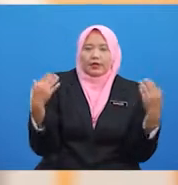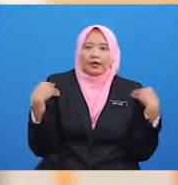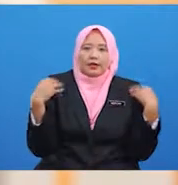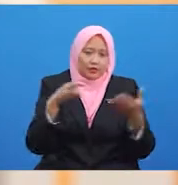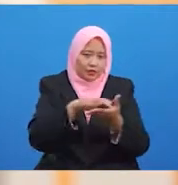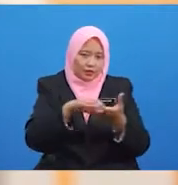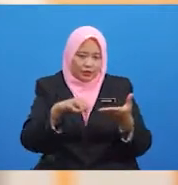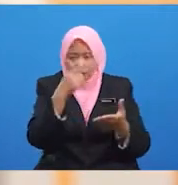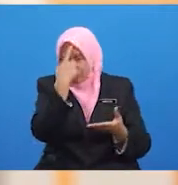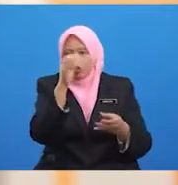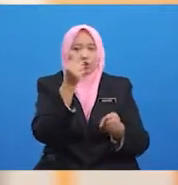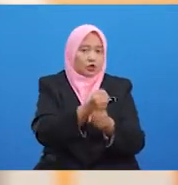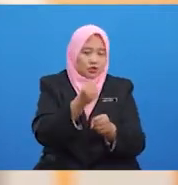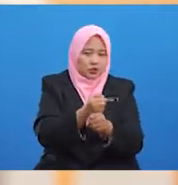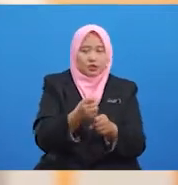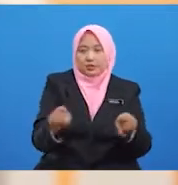untuk terlibat sama.